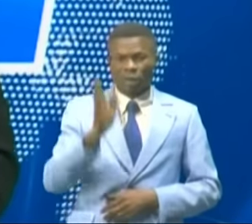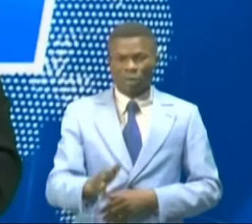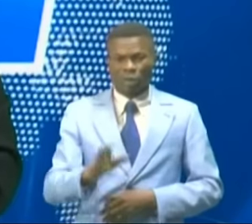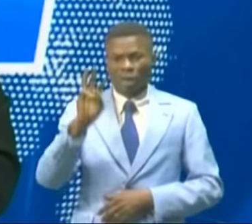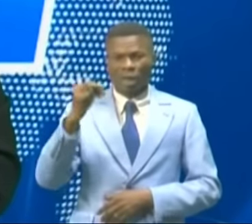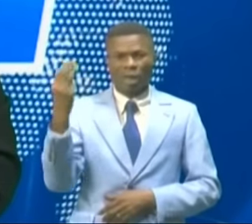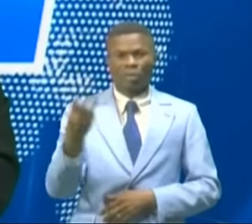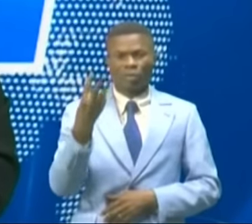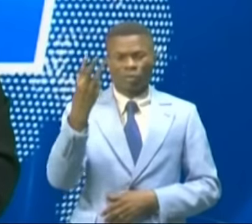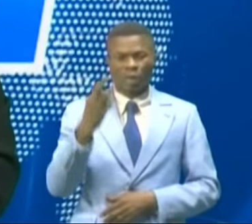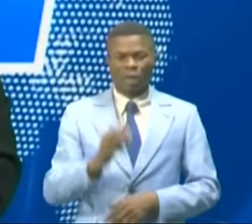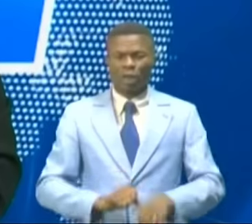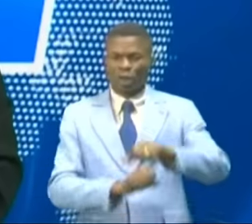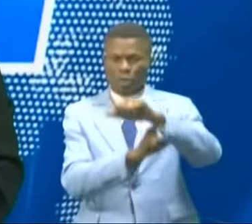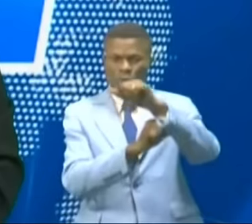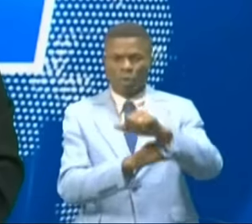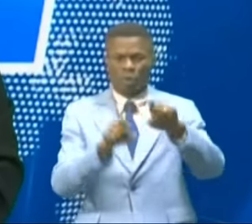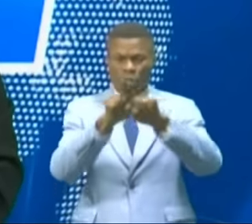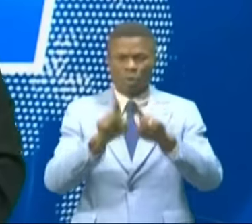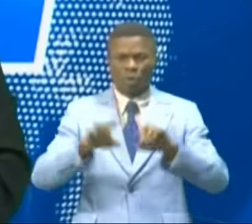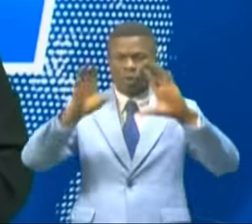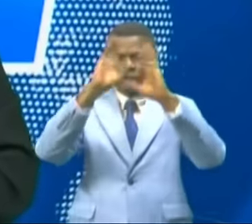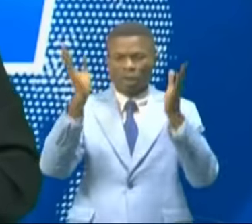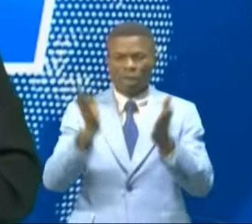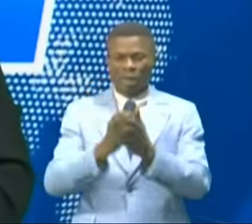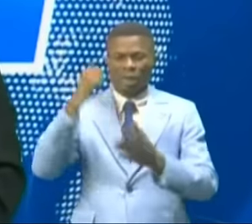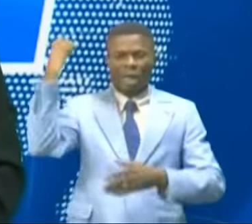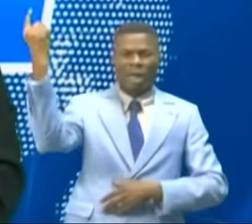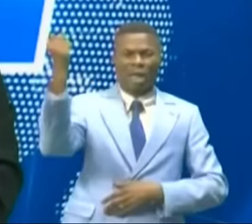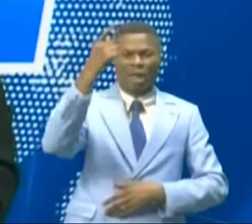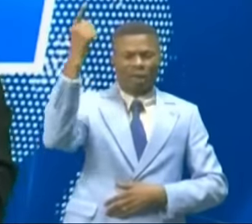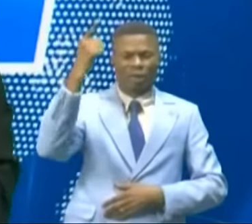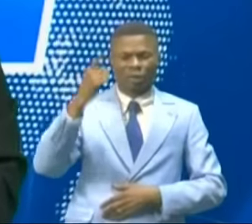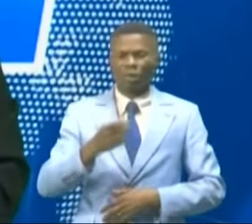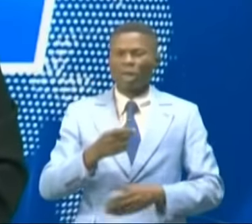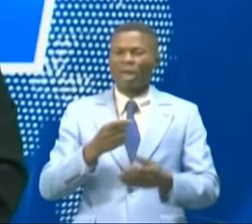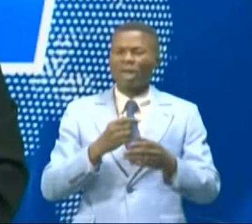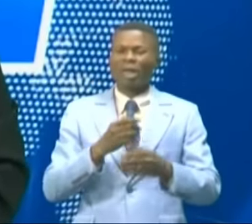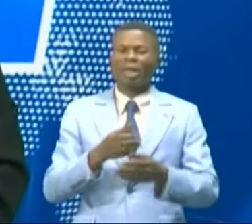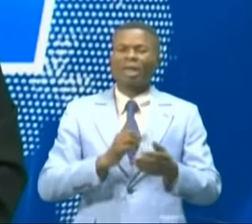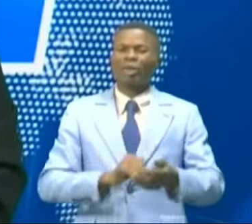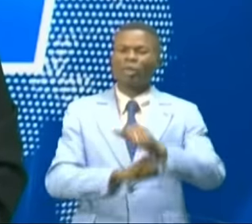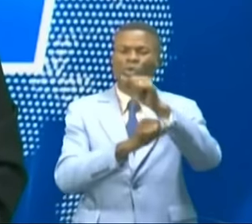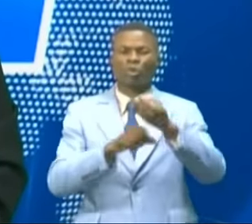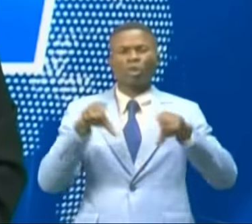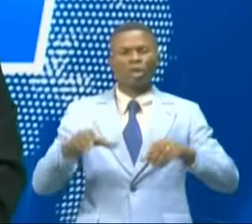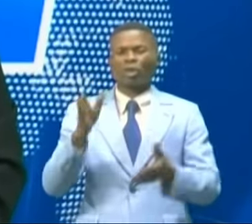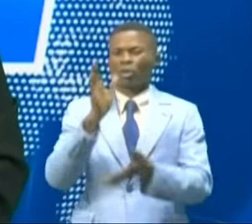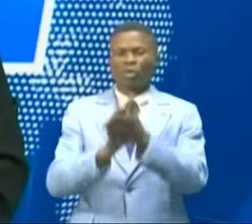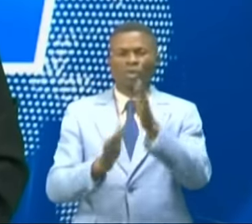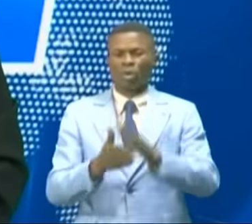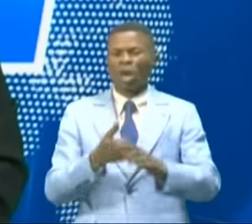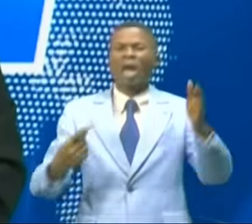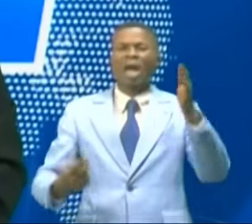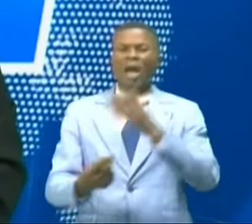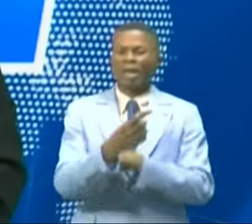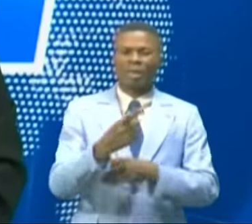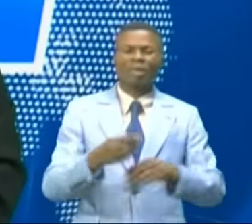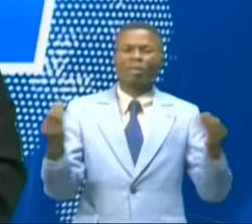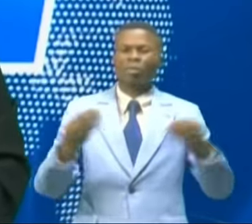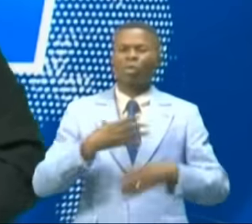avec la complicité de la communauté internationale. Ils dénoncent le silence complice à travers une marche